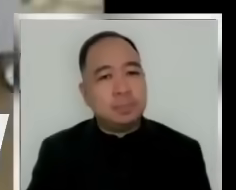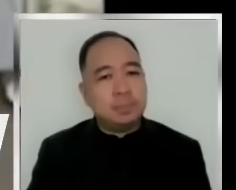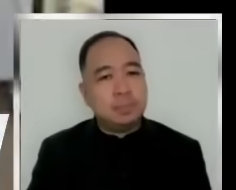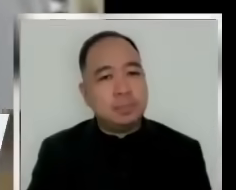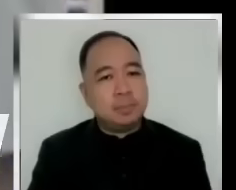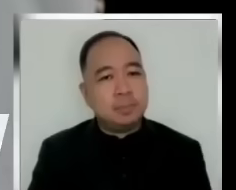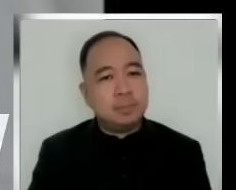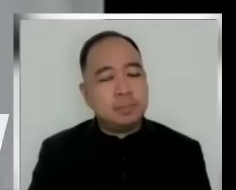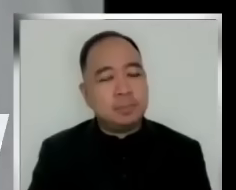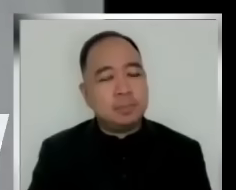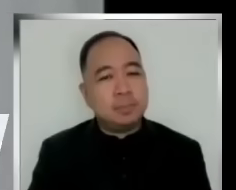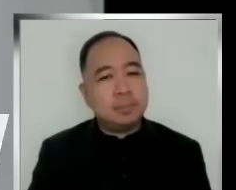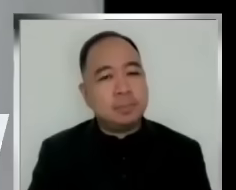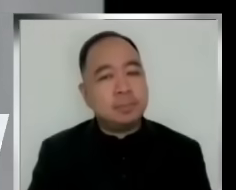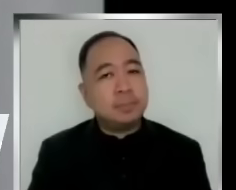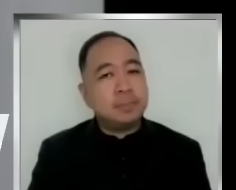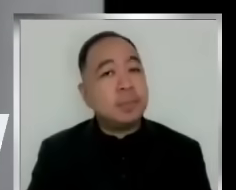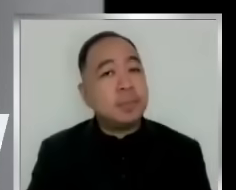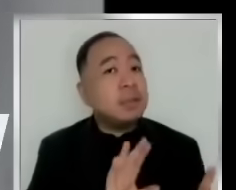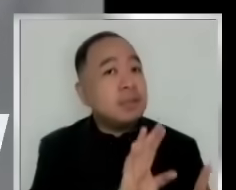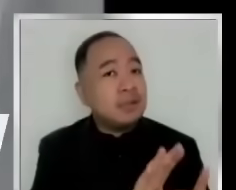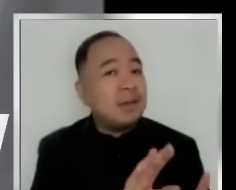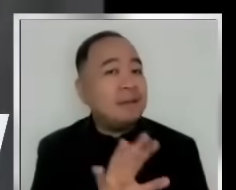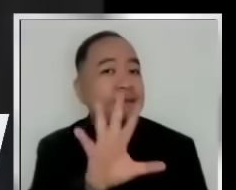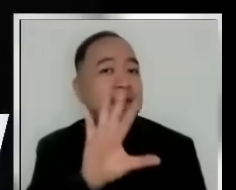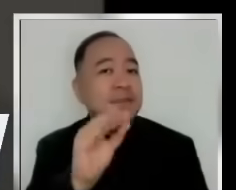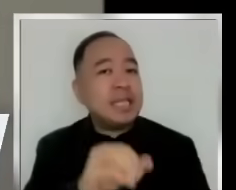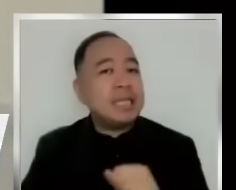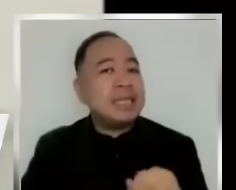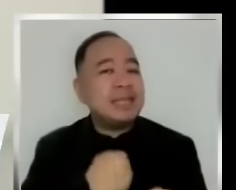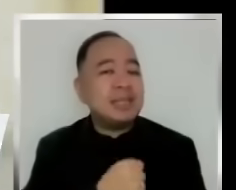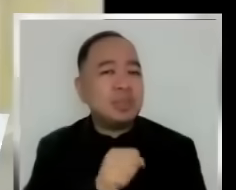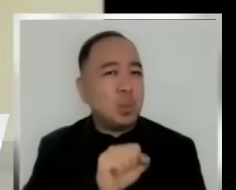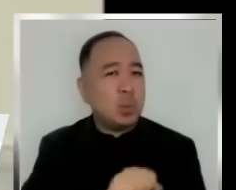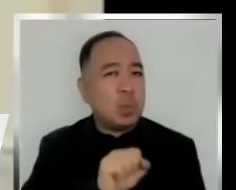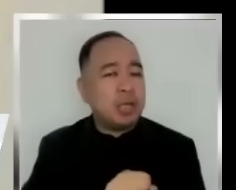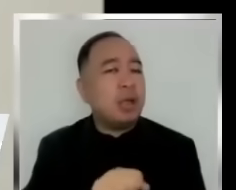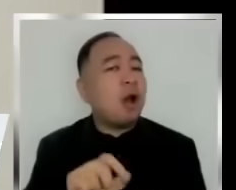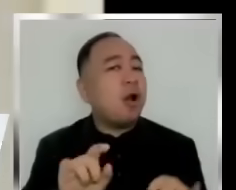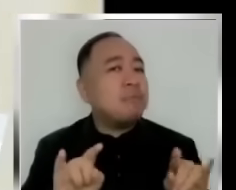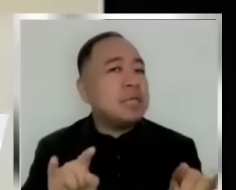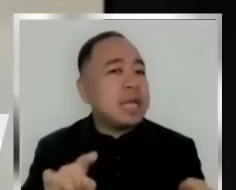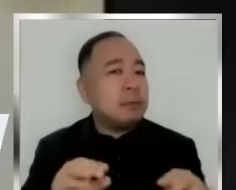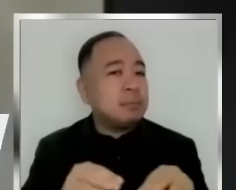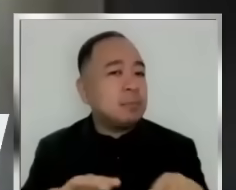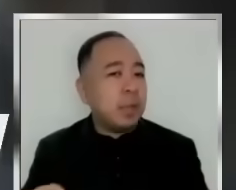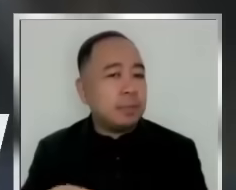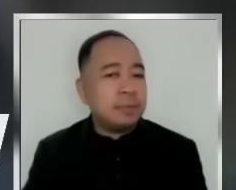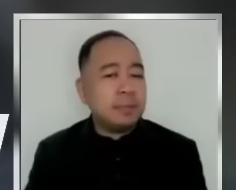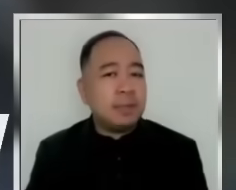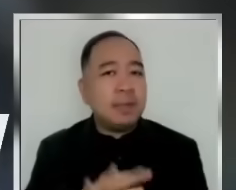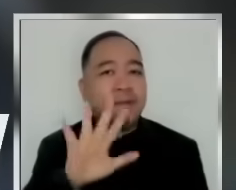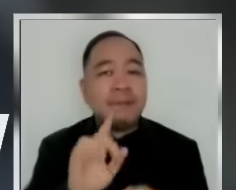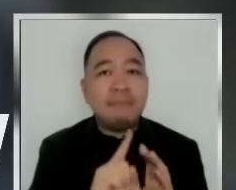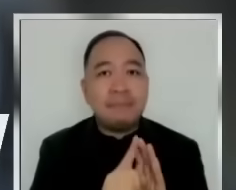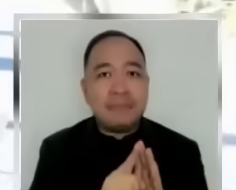Sa kanyang mahigit 50 taong karera sa broadcasting, 5 minutes to airtime.